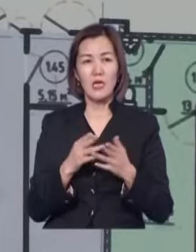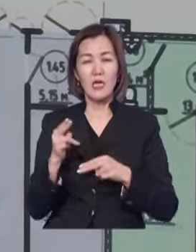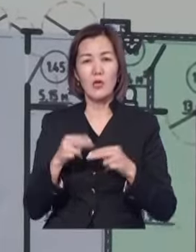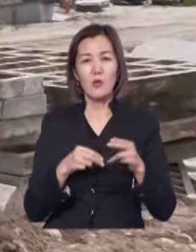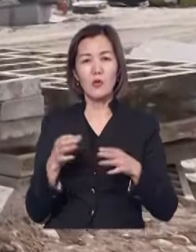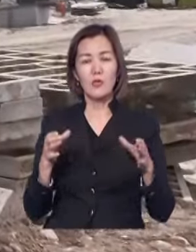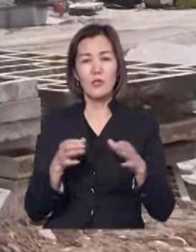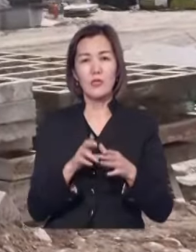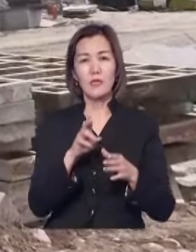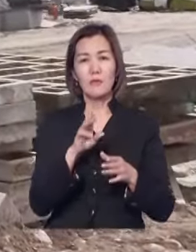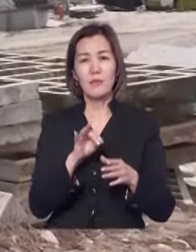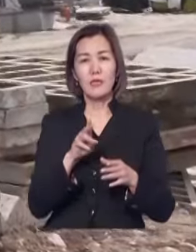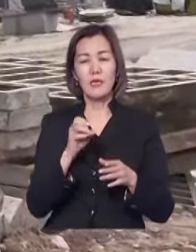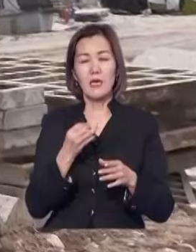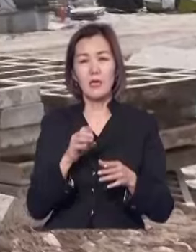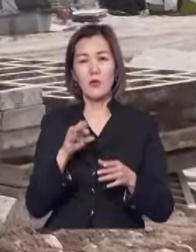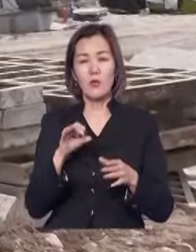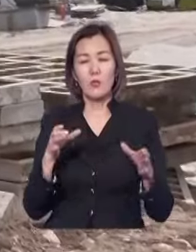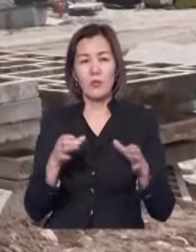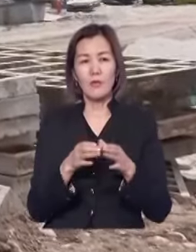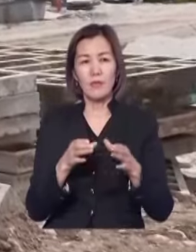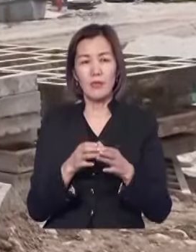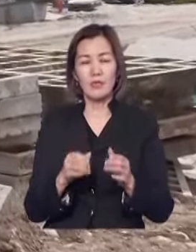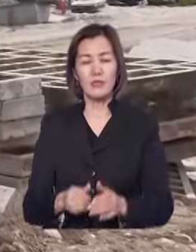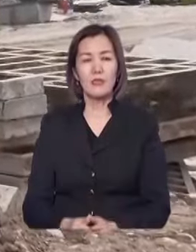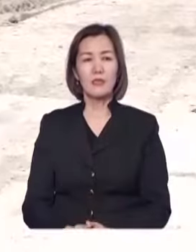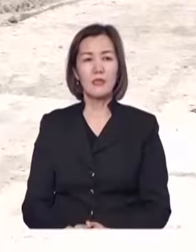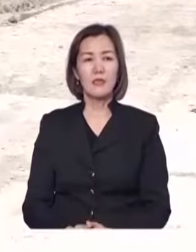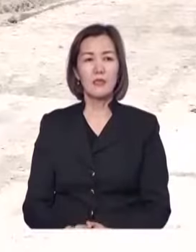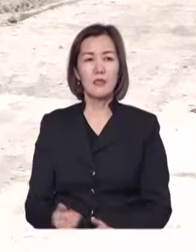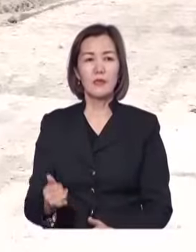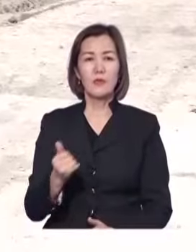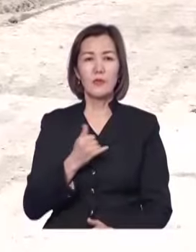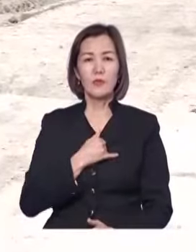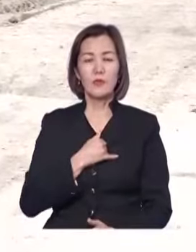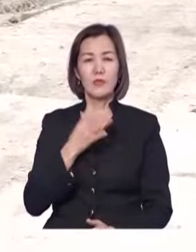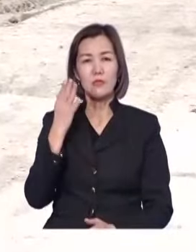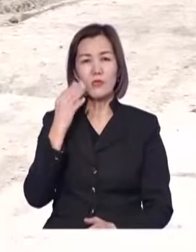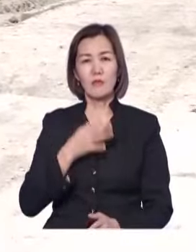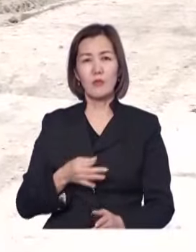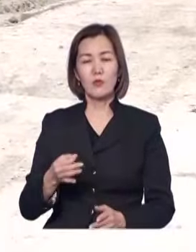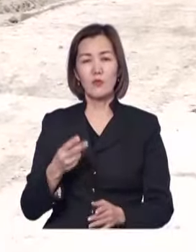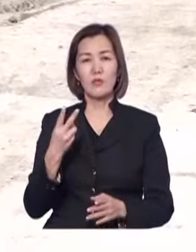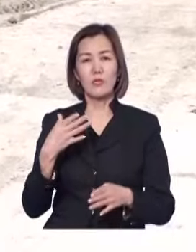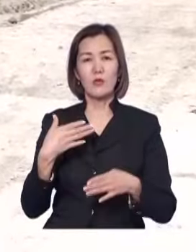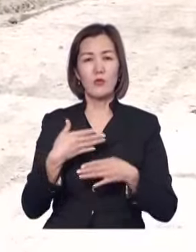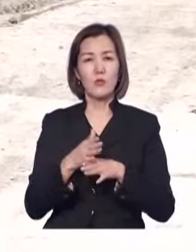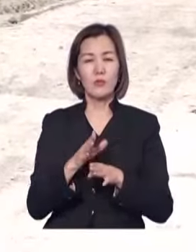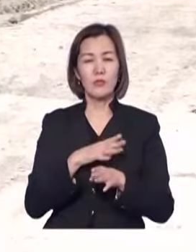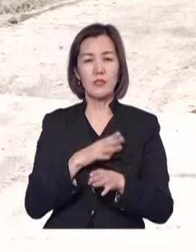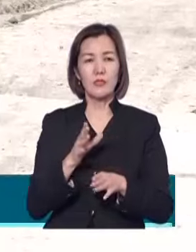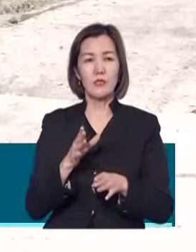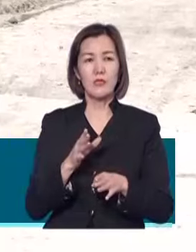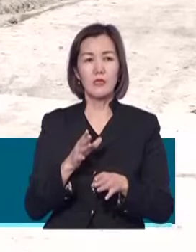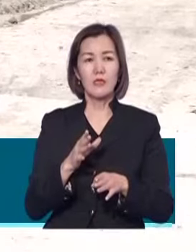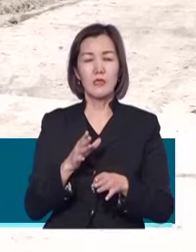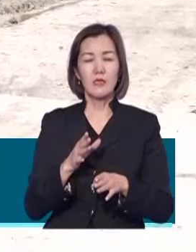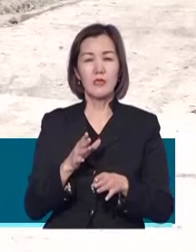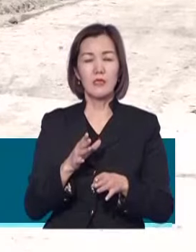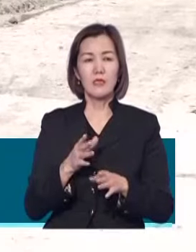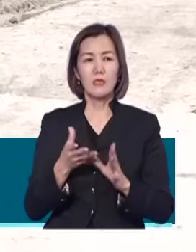компания BI Global жауапкершілік шектеулі серіктестігі. У нас Алматинская область делится на две части: запад, восток. Жалпы